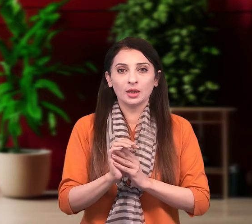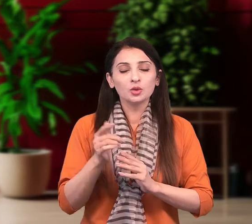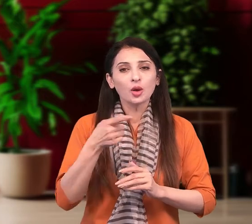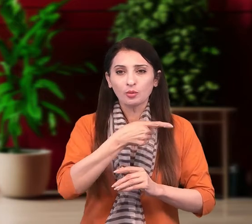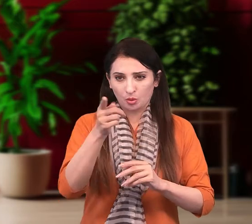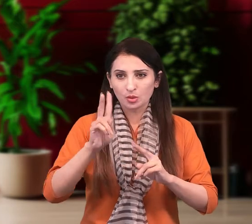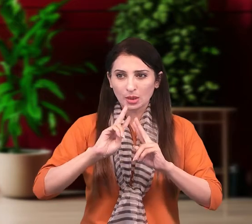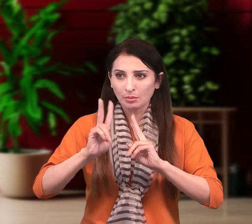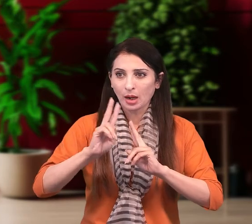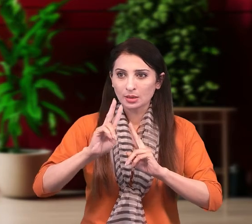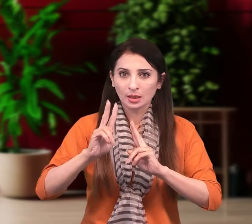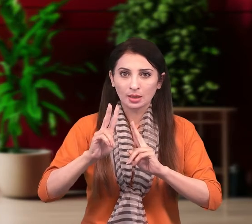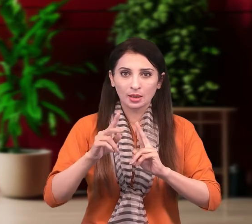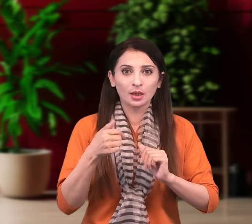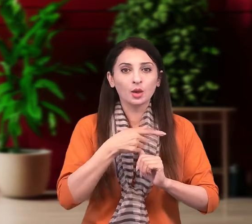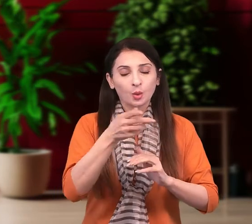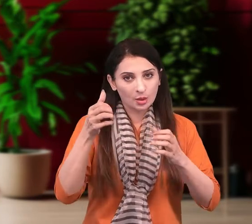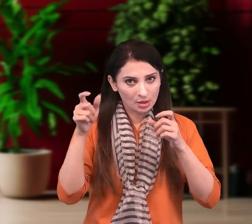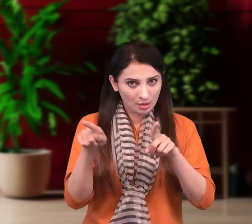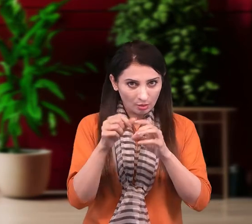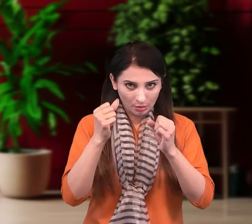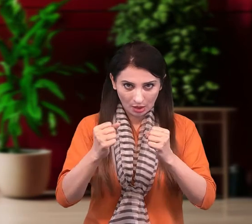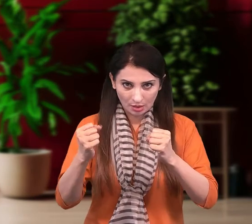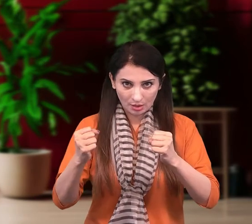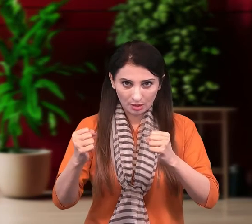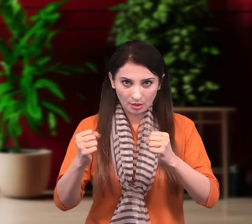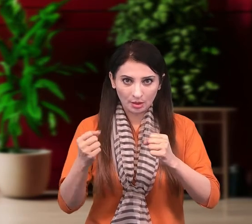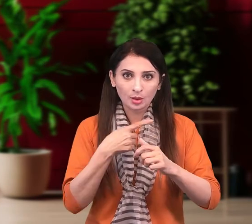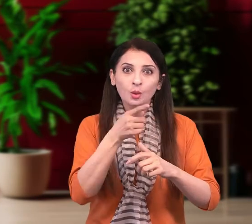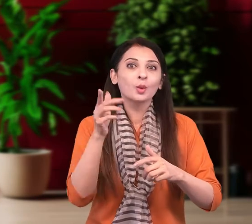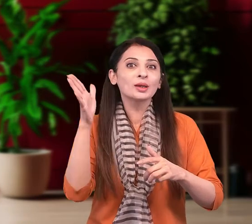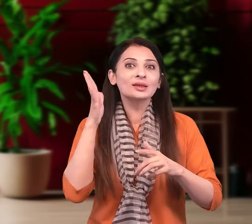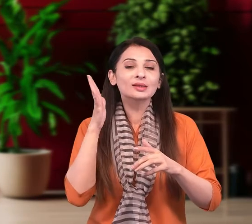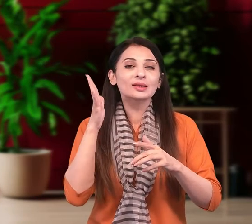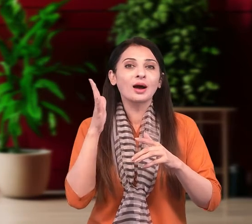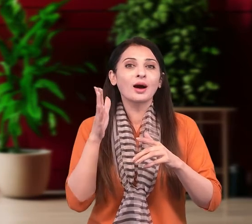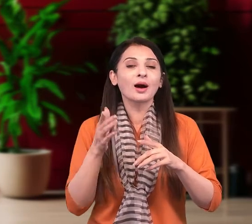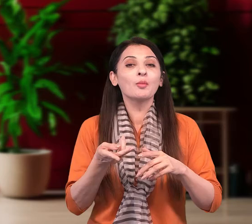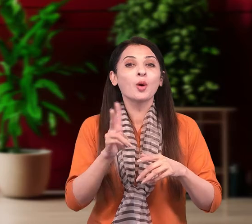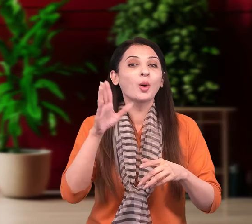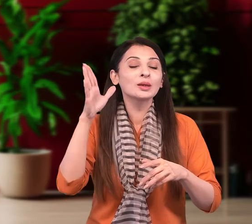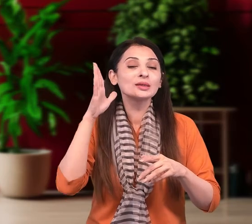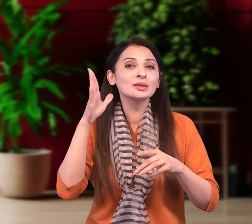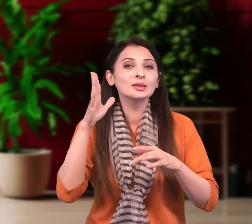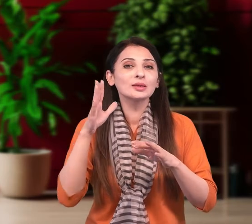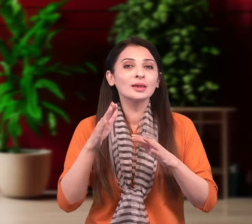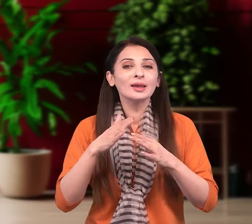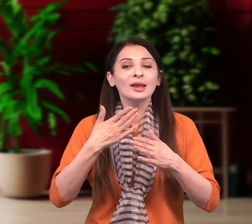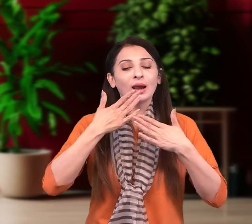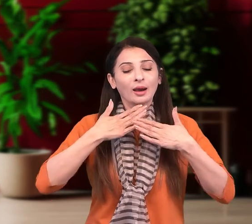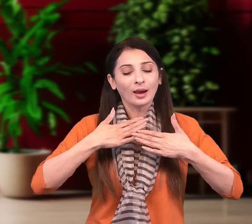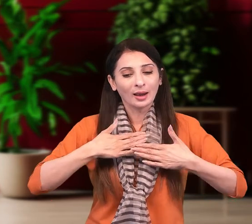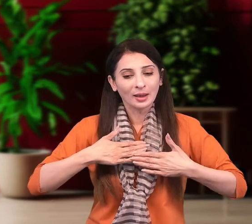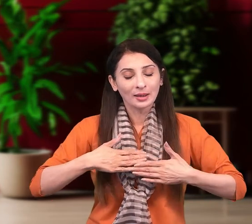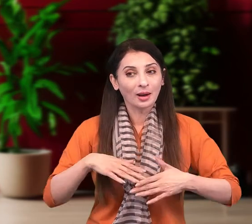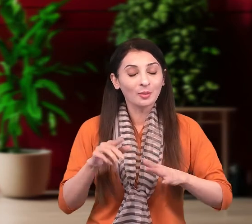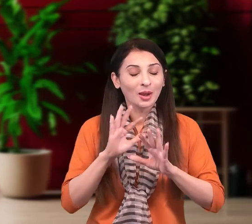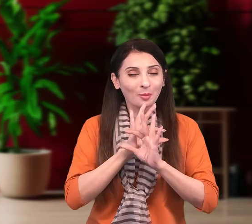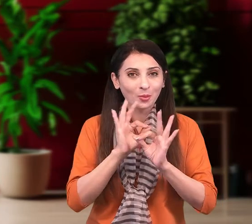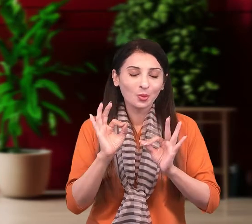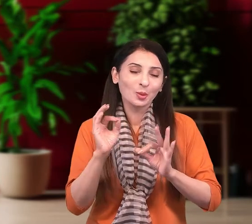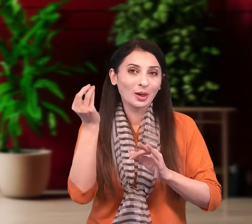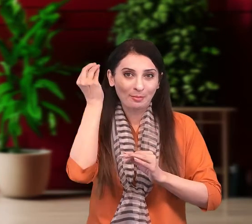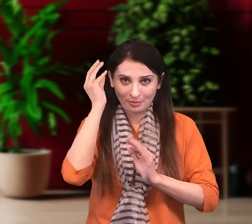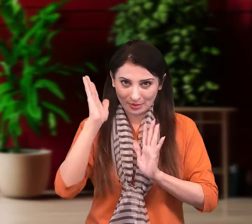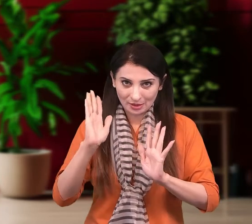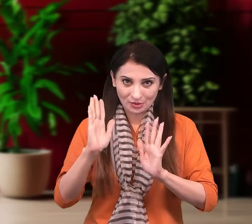विल. और अगर हम इस अप्रोच से, इस ओपननेस से लोगों के साथ बात करेंगे, लोगों के साथ बैठेंगे,